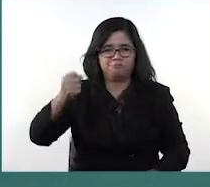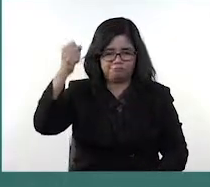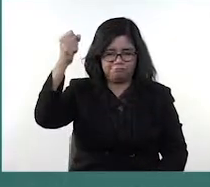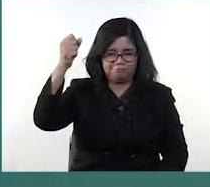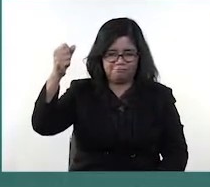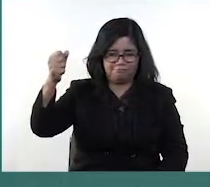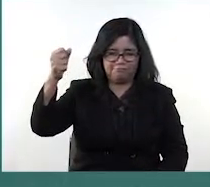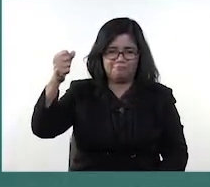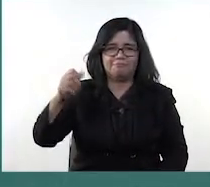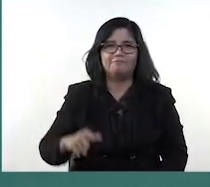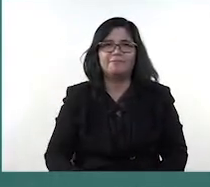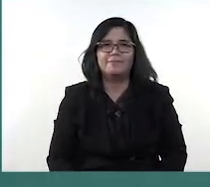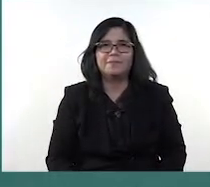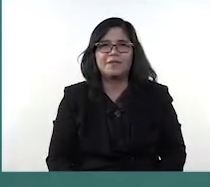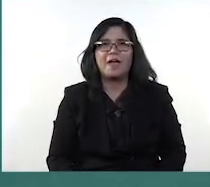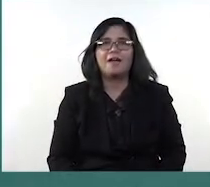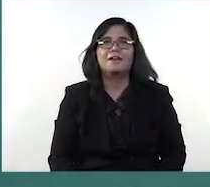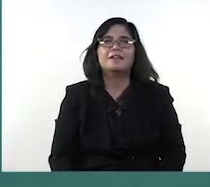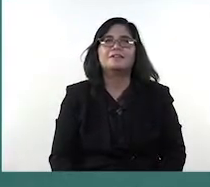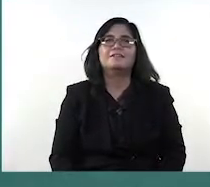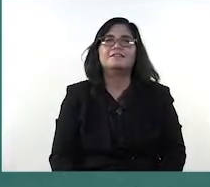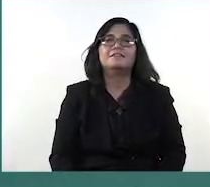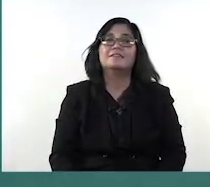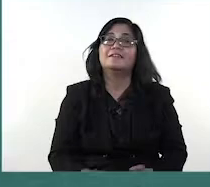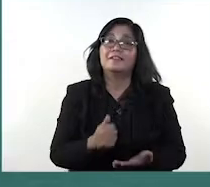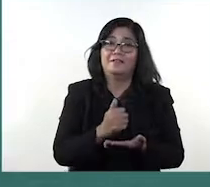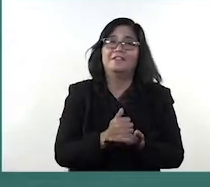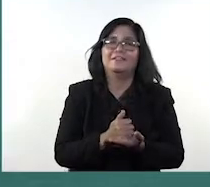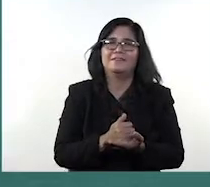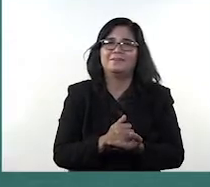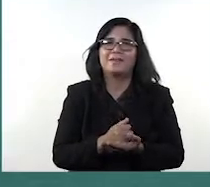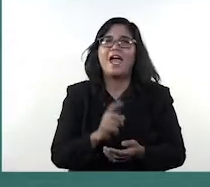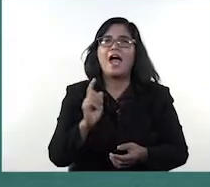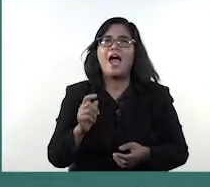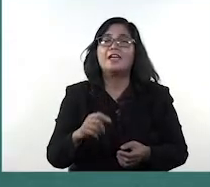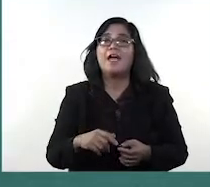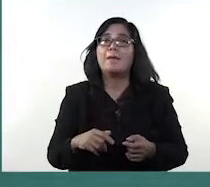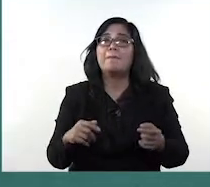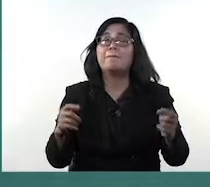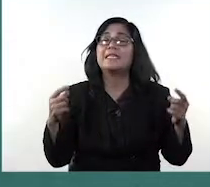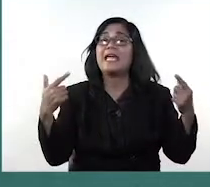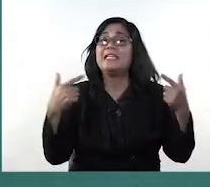halo hihihi hahaha halo halo pertandingan